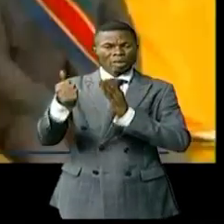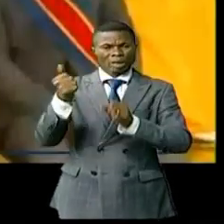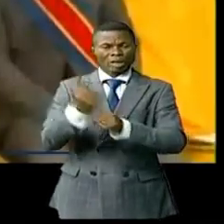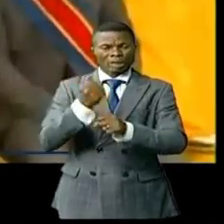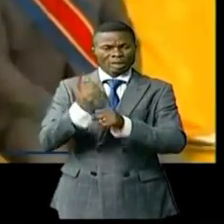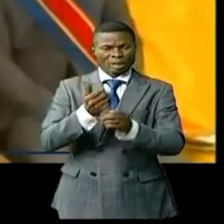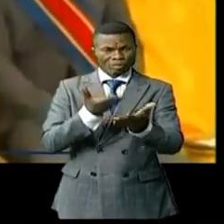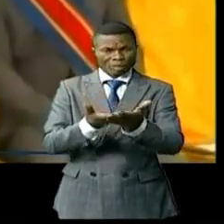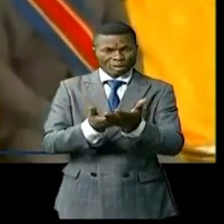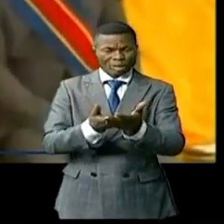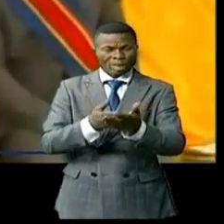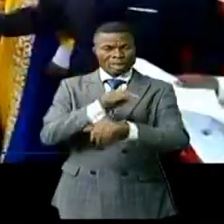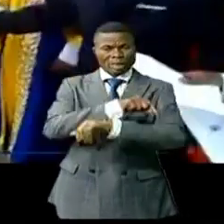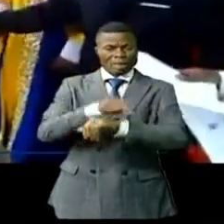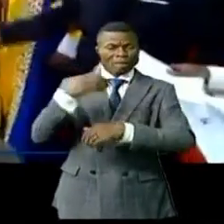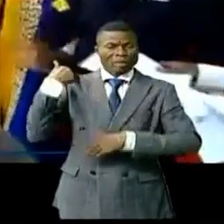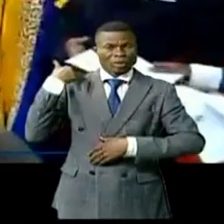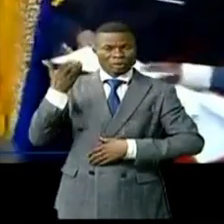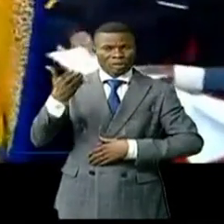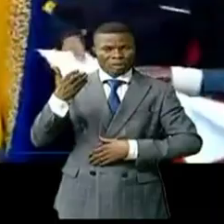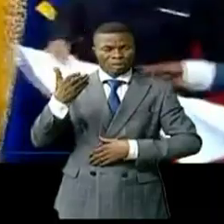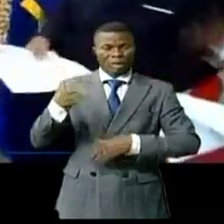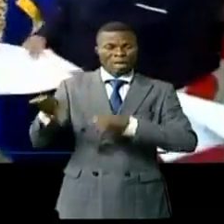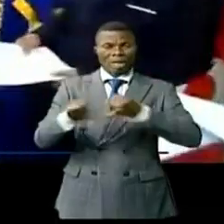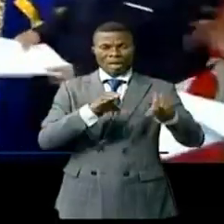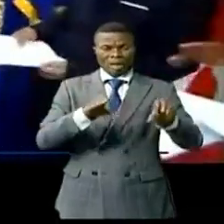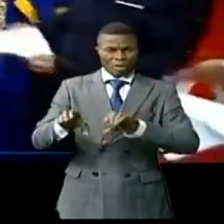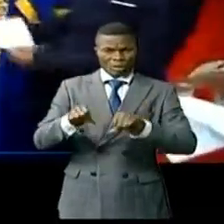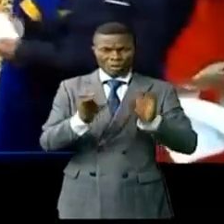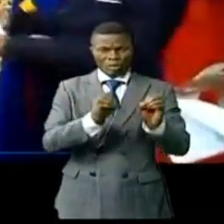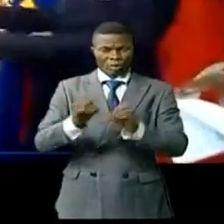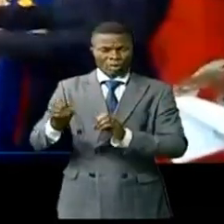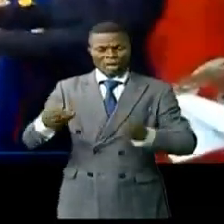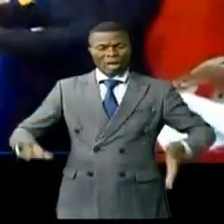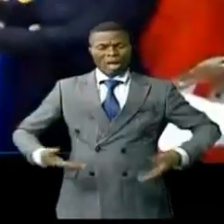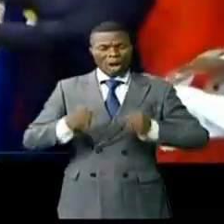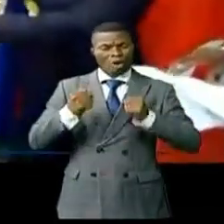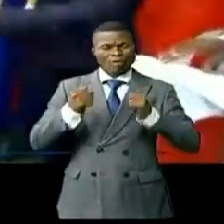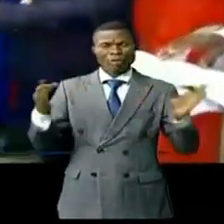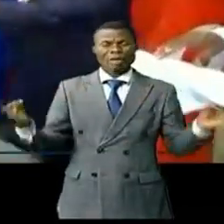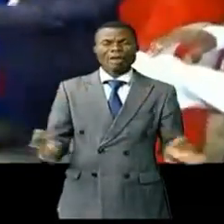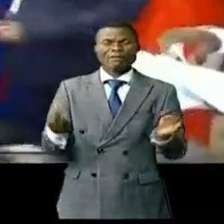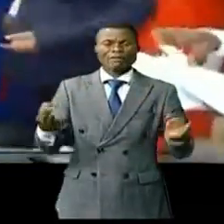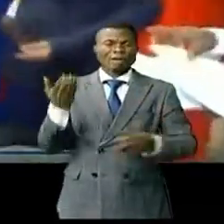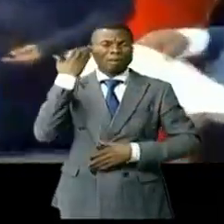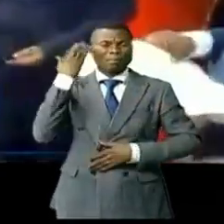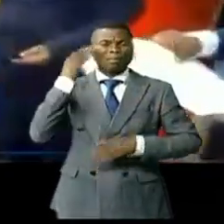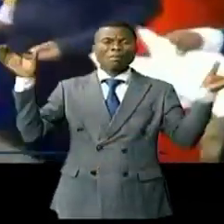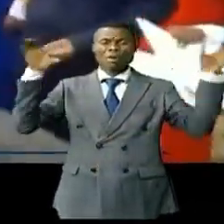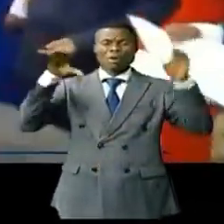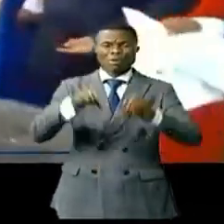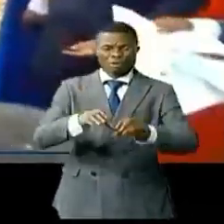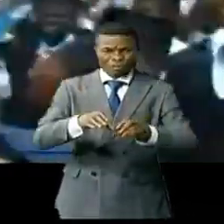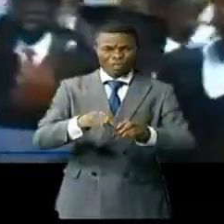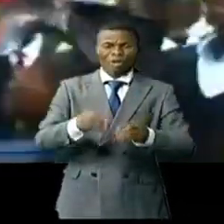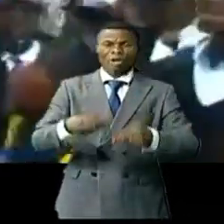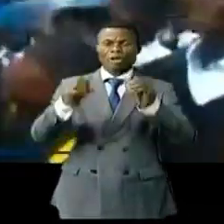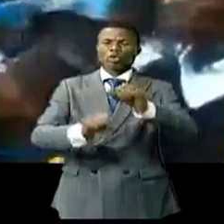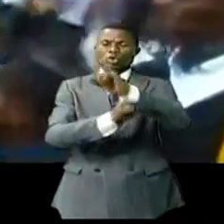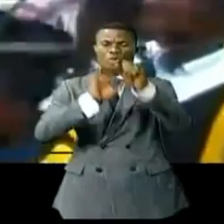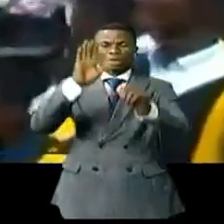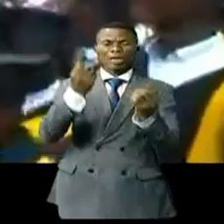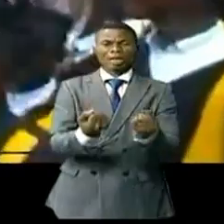gestion de cet établissement public. La cérémonie s'est déroulée dans une ambiance festive de parents venus ovationner leur lauréat.